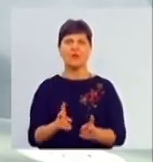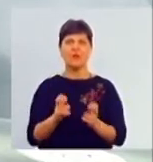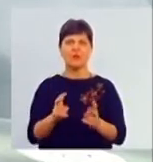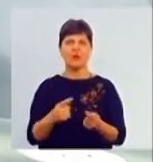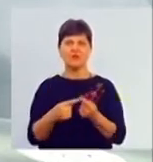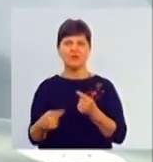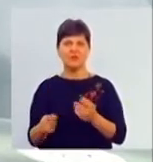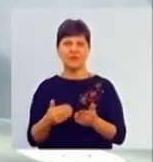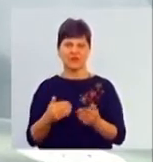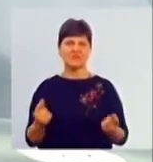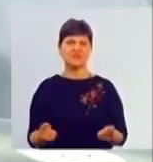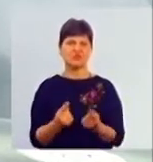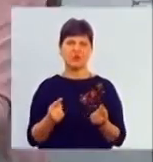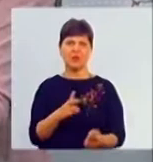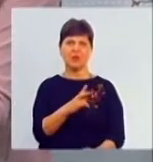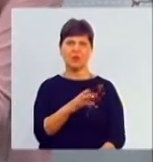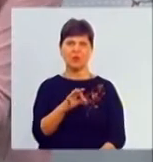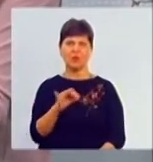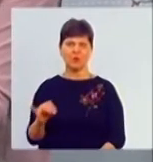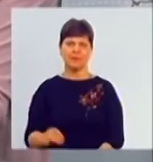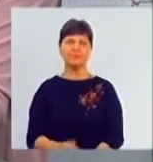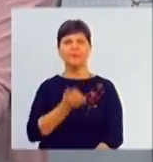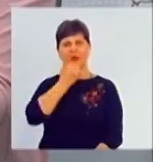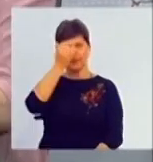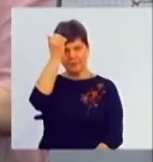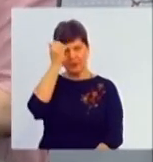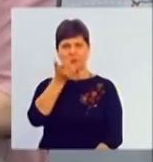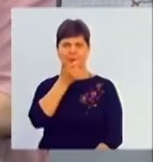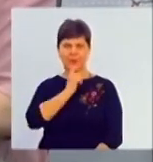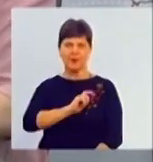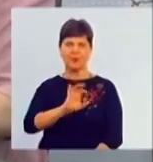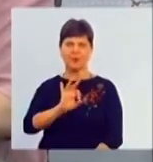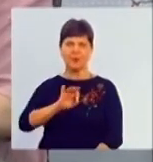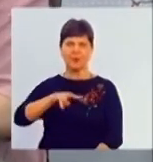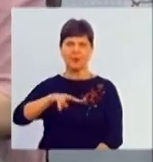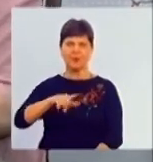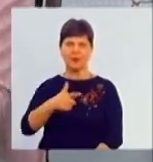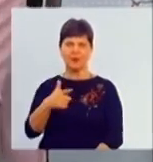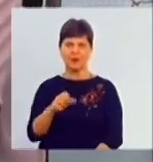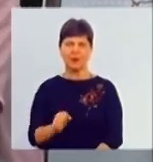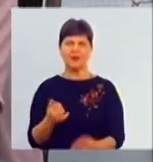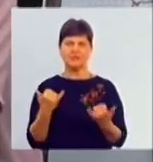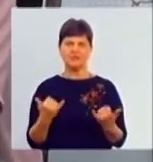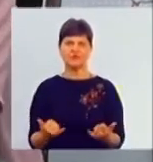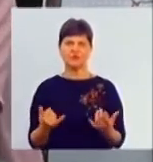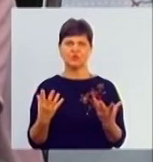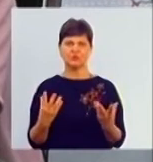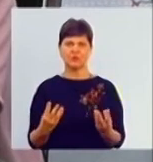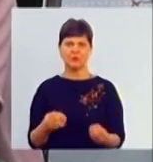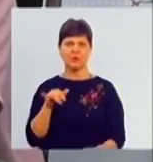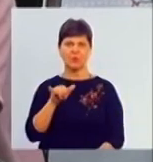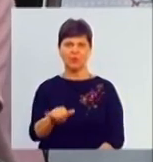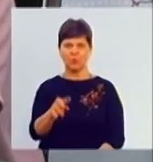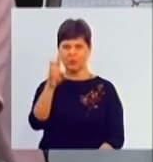звичайної. Дякую. Дякуємо, Ольга, почули. Дякую. Пані Ольга, на сьогоднішній день у державі